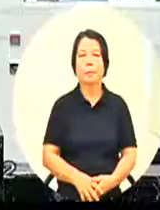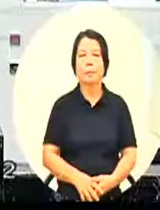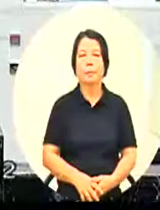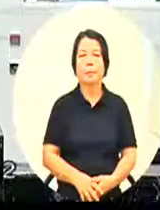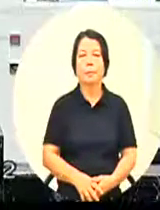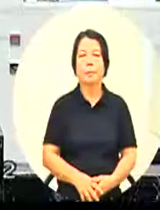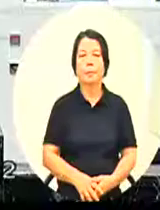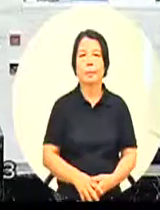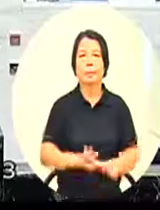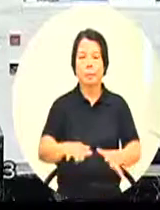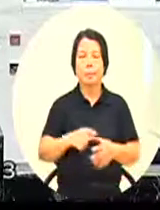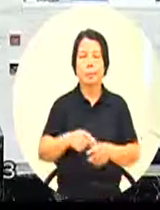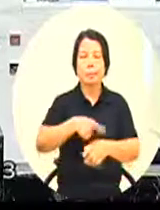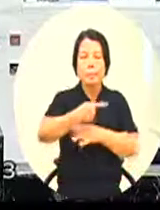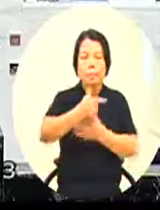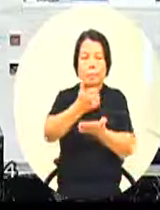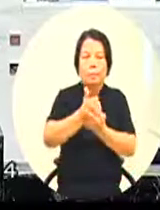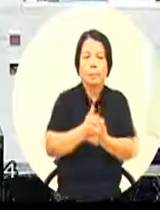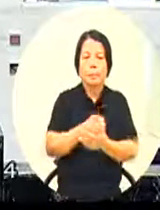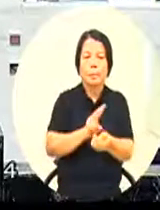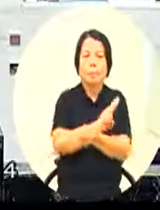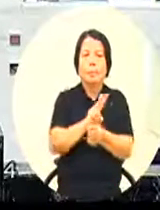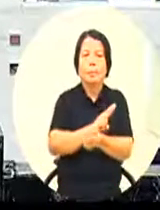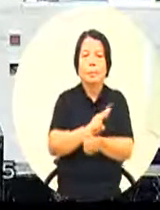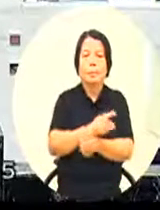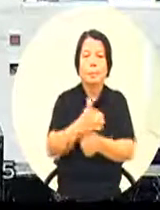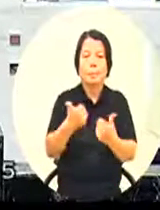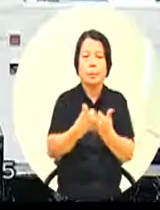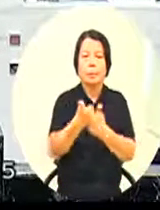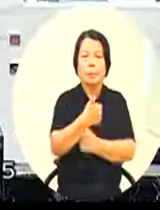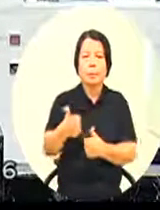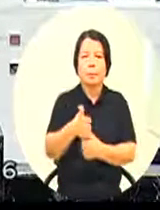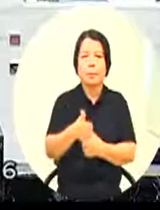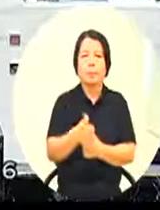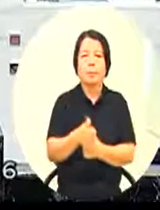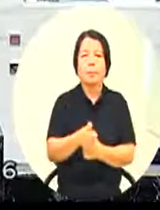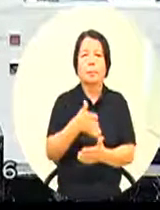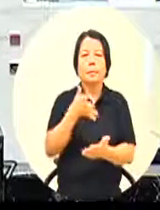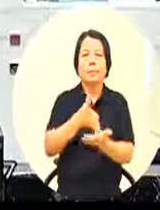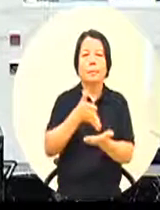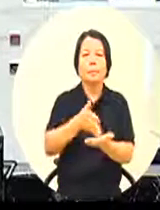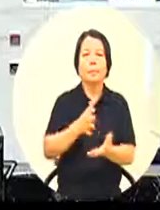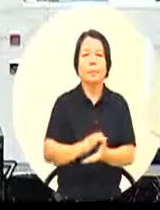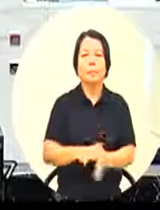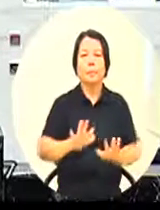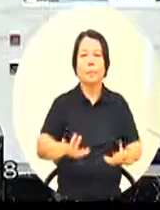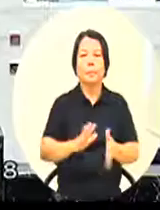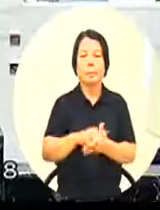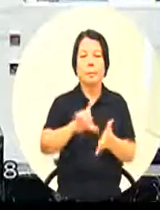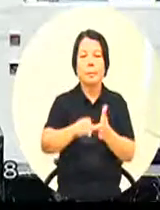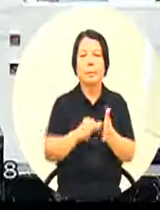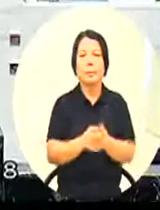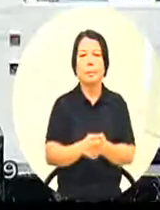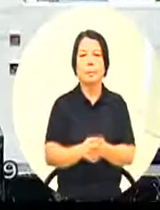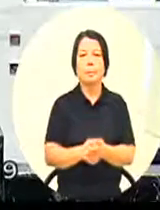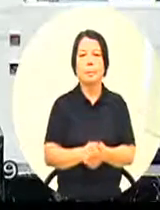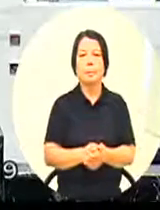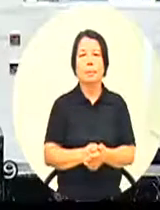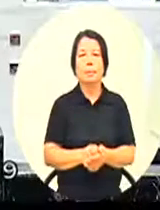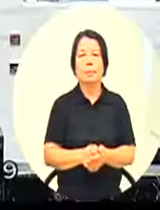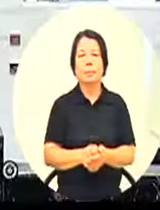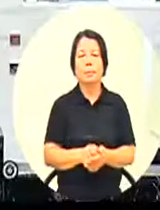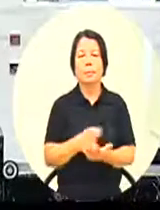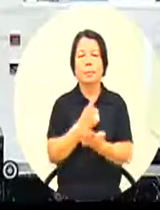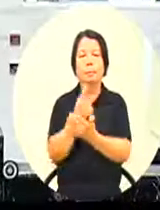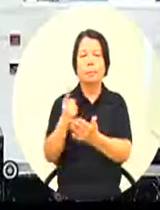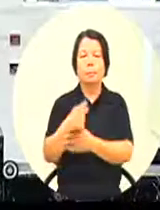接下来我们请林芳如议员质询。 是，现在的时间主席，那个各位